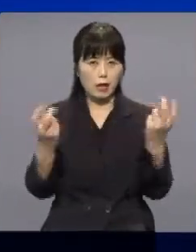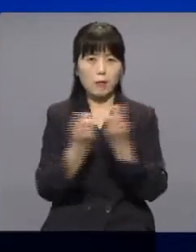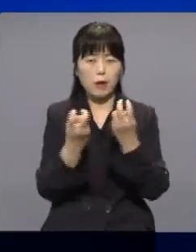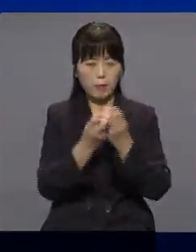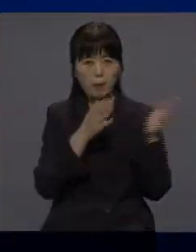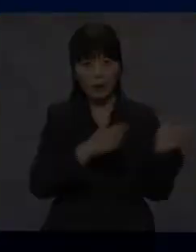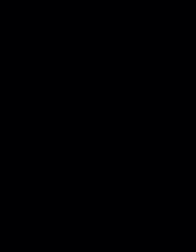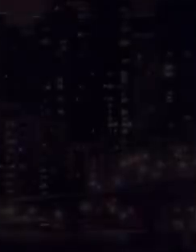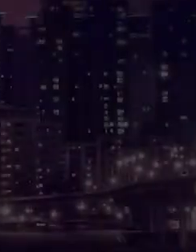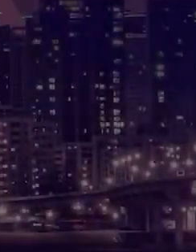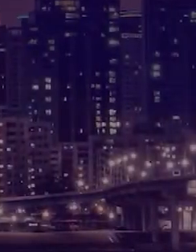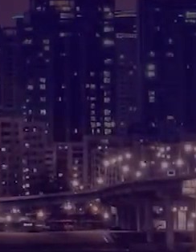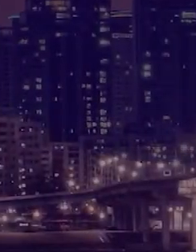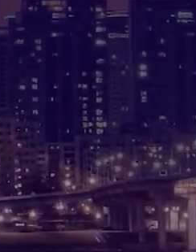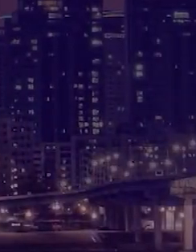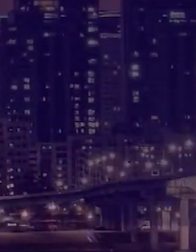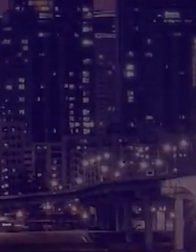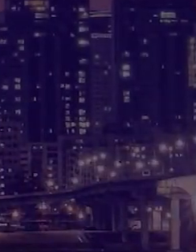마련해야 되겠습니다